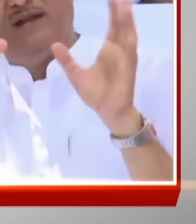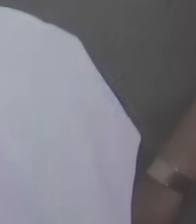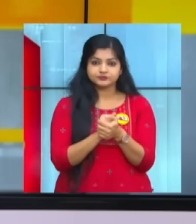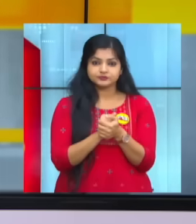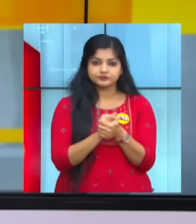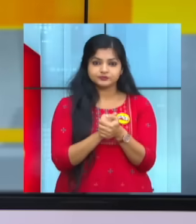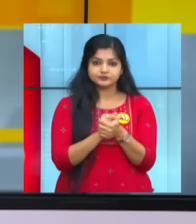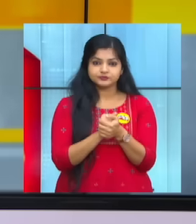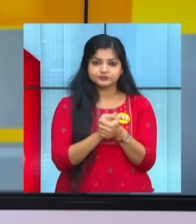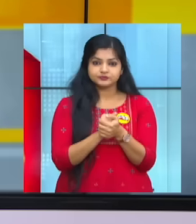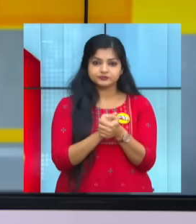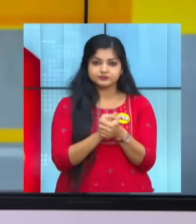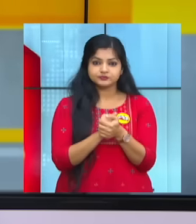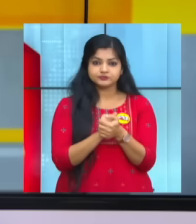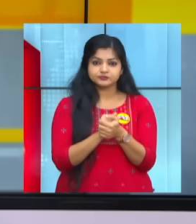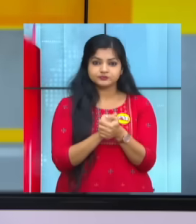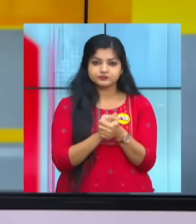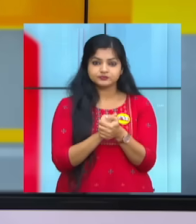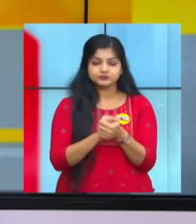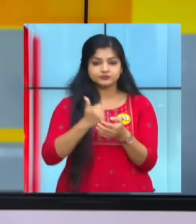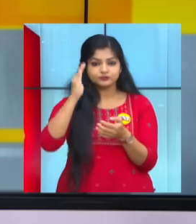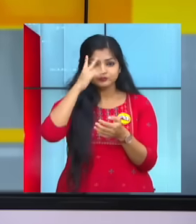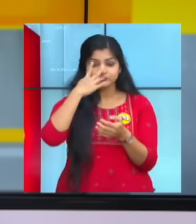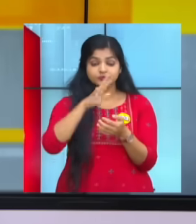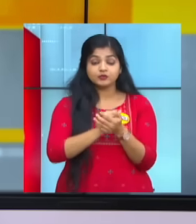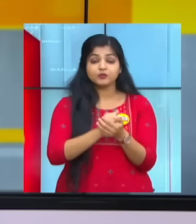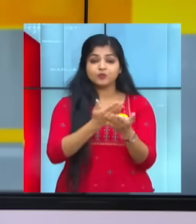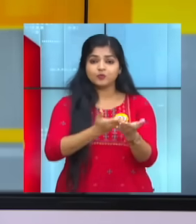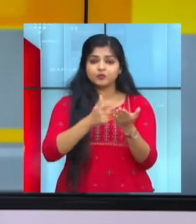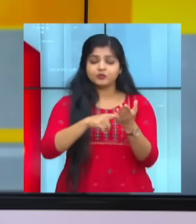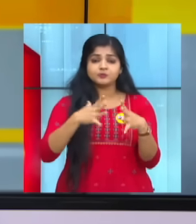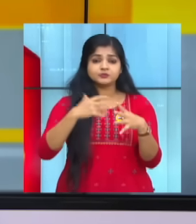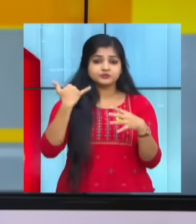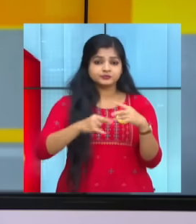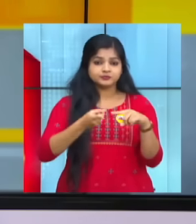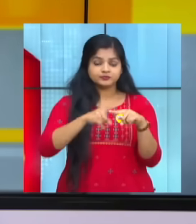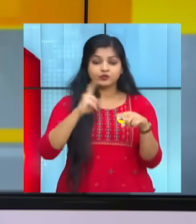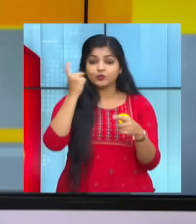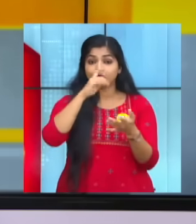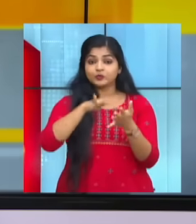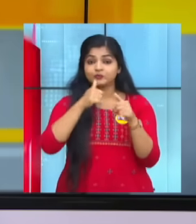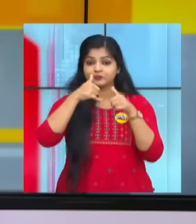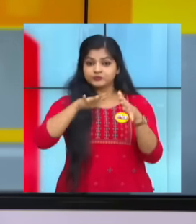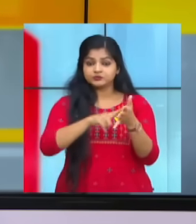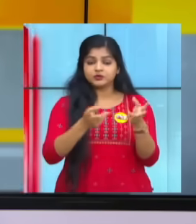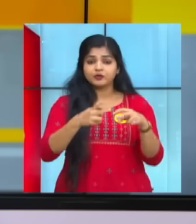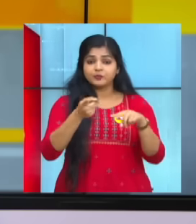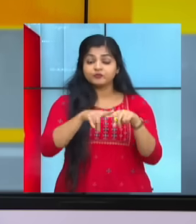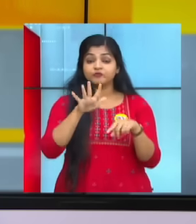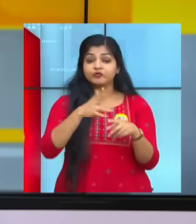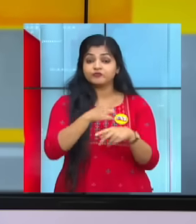വിശദാംശങ്ങൾ നൽകിയത് മറ്റൊരു വാർത്തയിലേക്ക് ബോട്ടിന്റെ എൻജിൻ തകരാറിനെ തുടർന്ന് കോഴിക്കോട് കടലിൽ കുടുങ്ങിയ അഞ്ച്